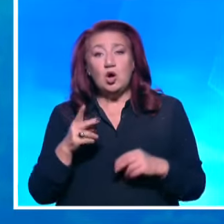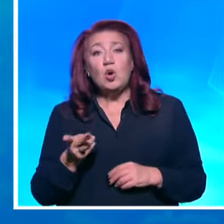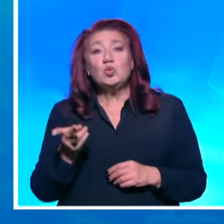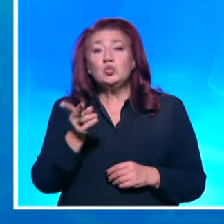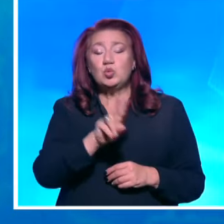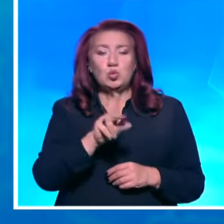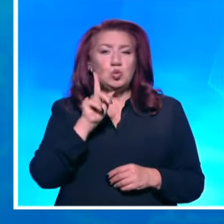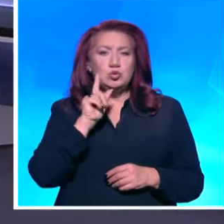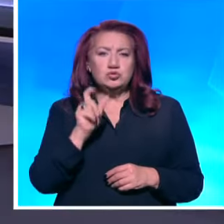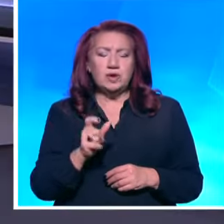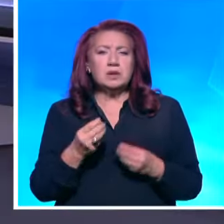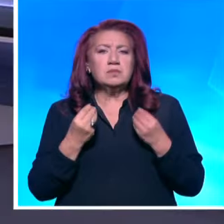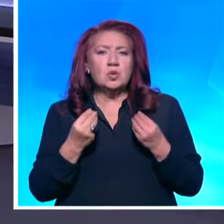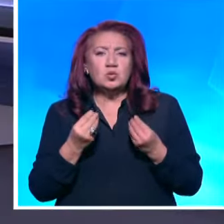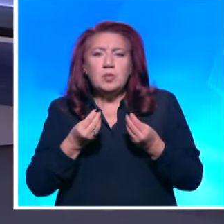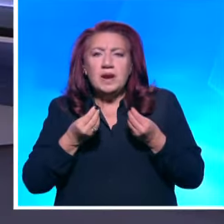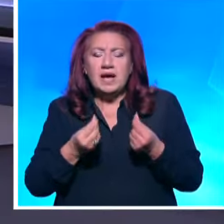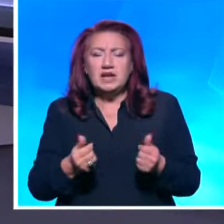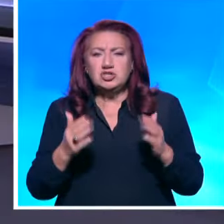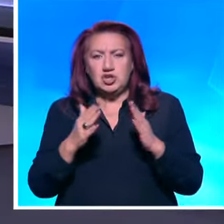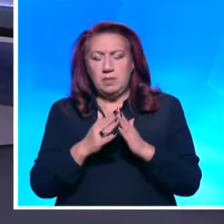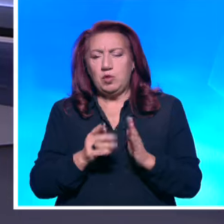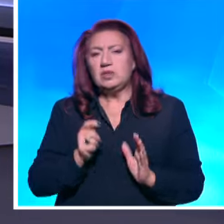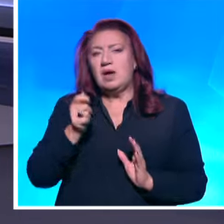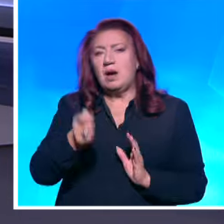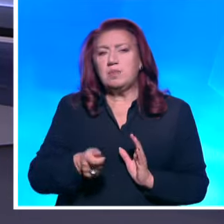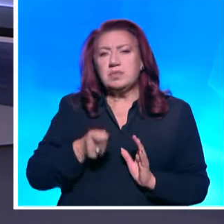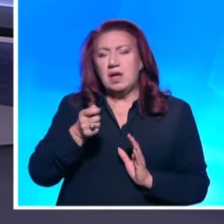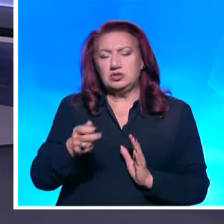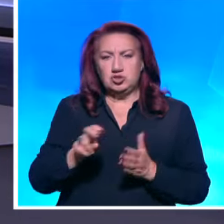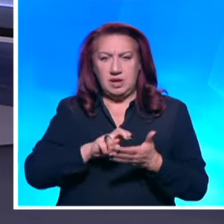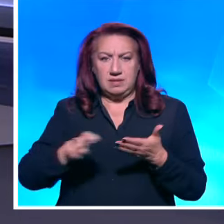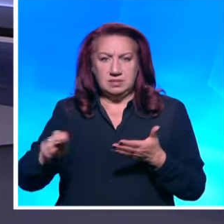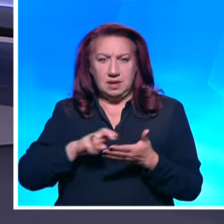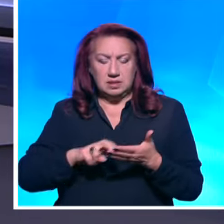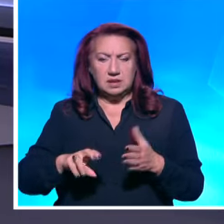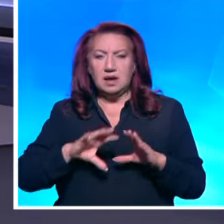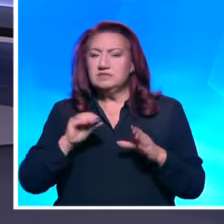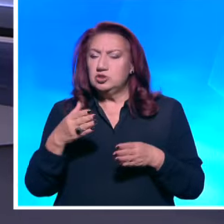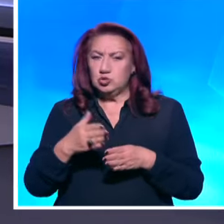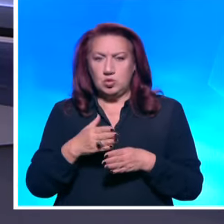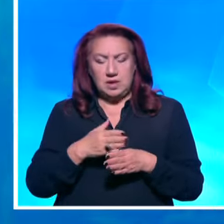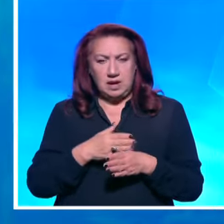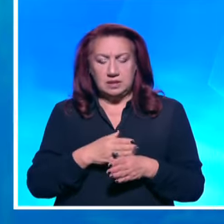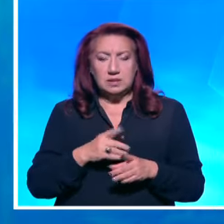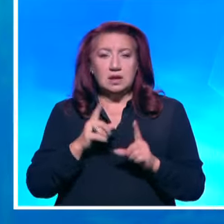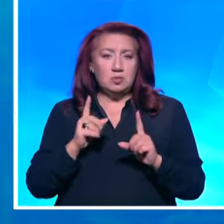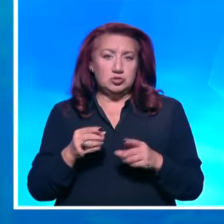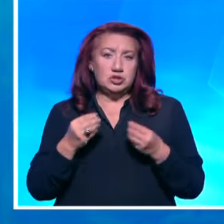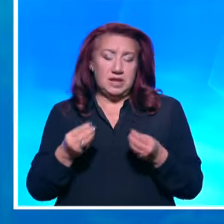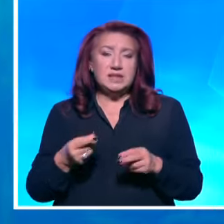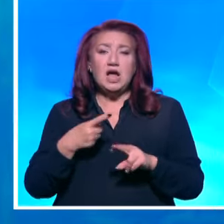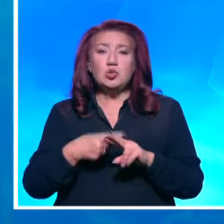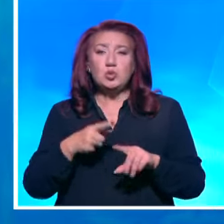човек много добре се грижи за този имот плаща му данъците всичко е наред може ли да издадете акт ви казва той